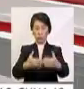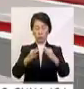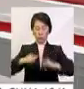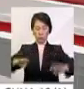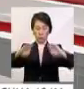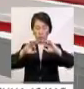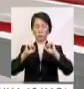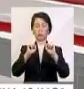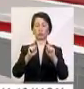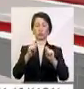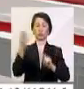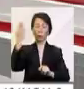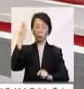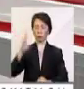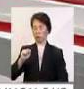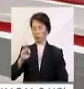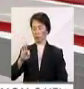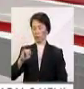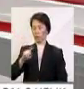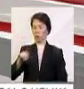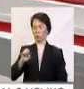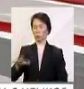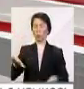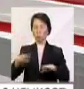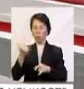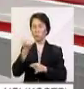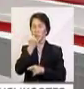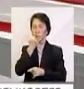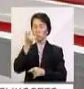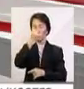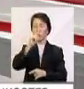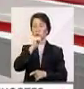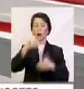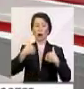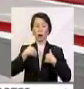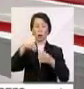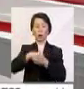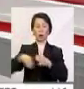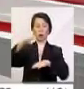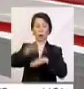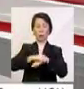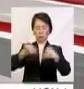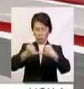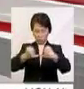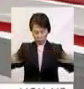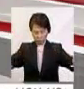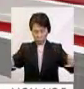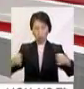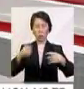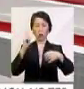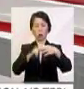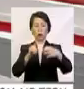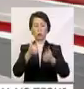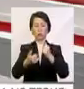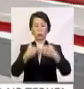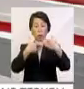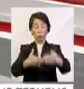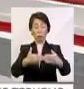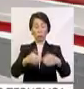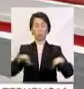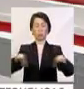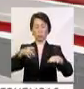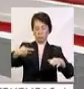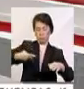Malaysia Sabtu lalu. Hafizul dikatakan melakukan kesalahan kerana tidak berada di atas garisan gol sebelum pemain TFC